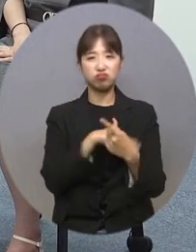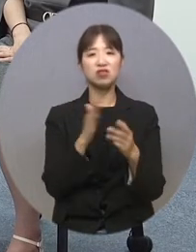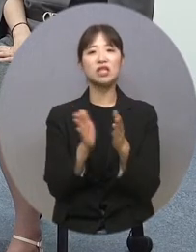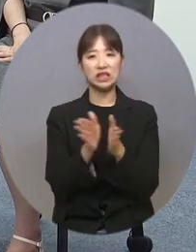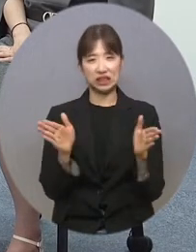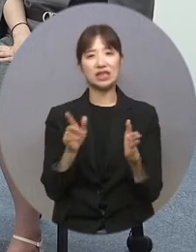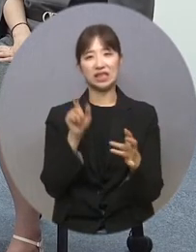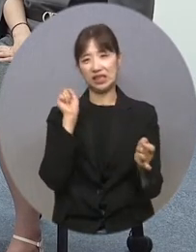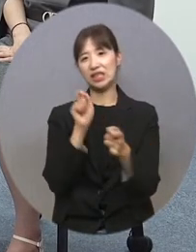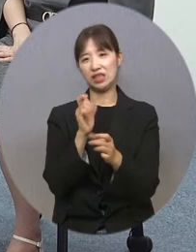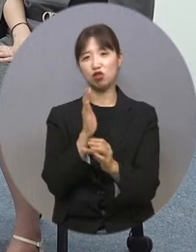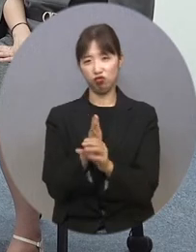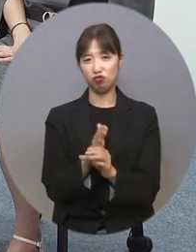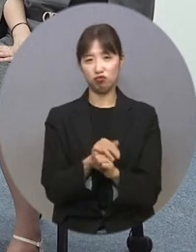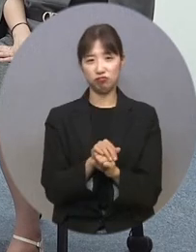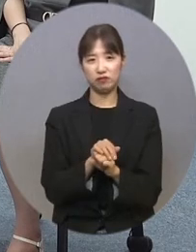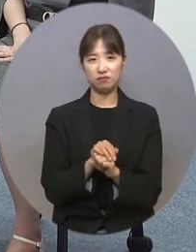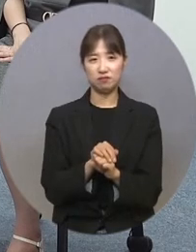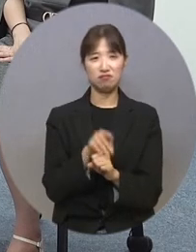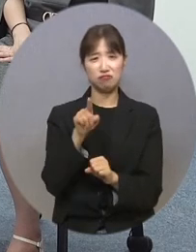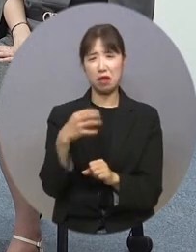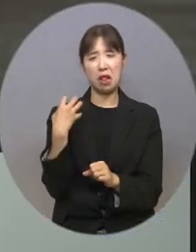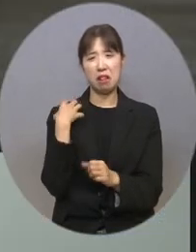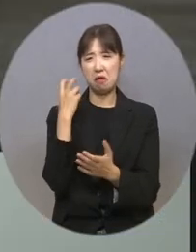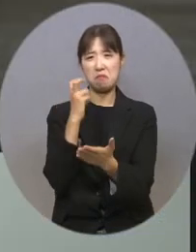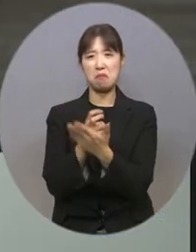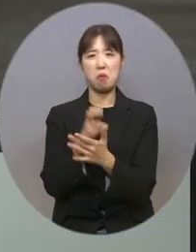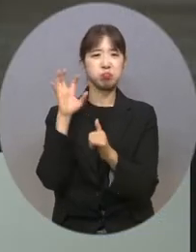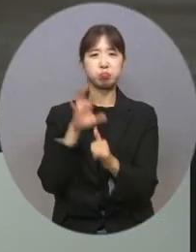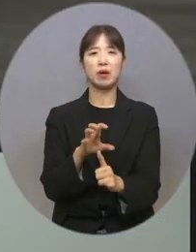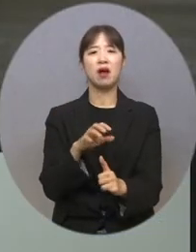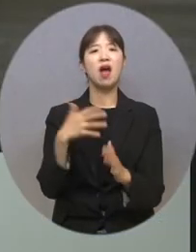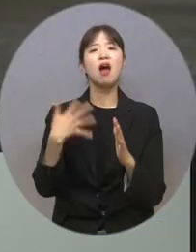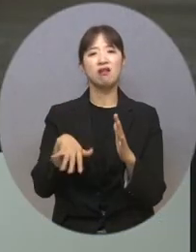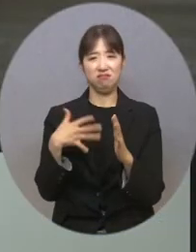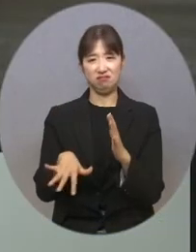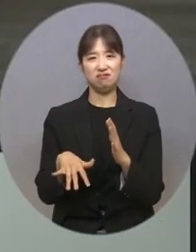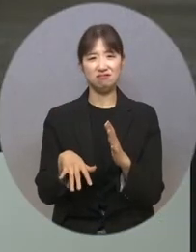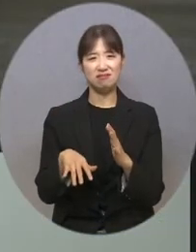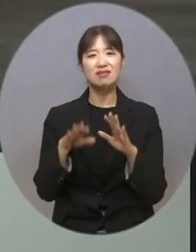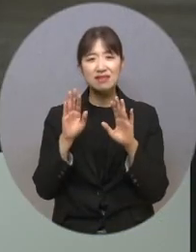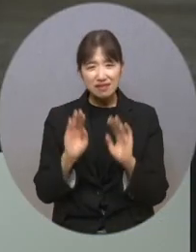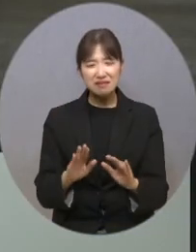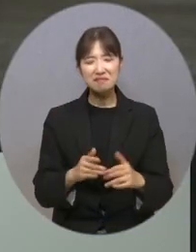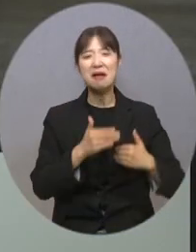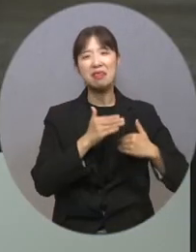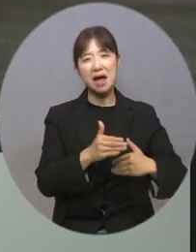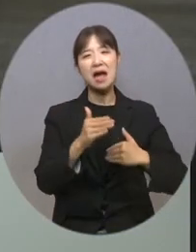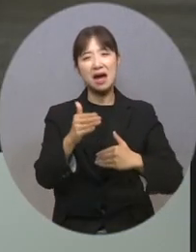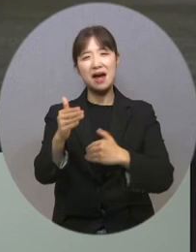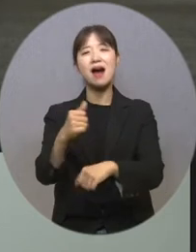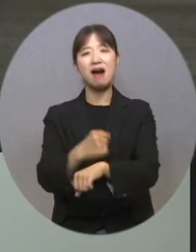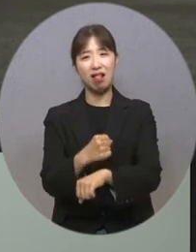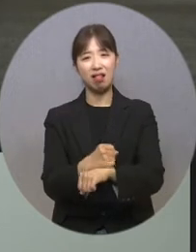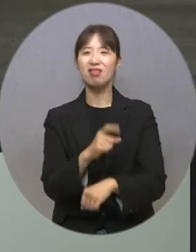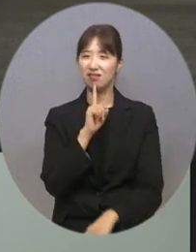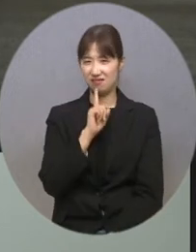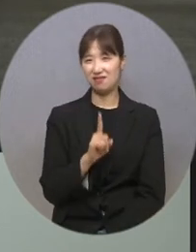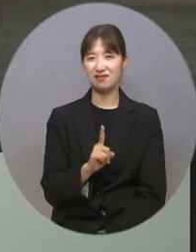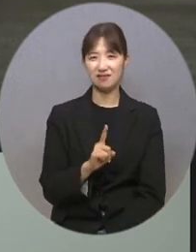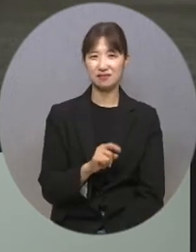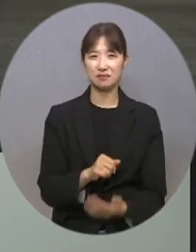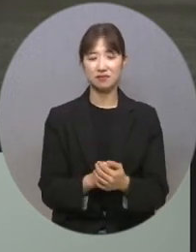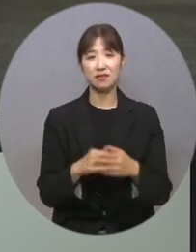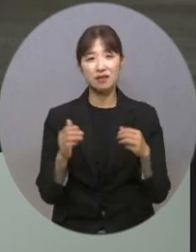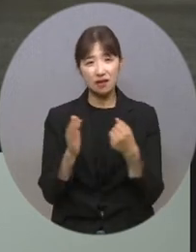앞두고 있는 겁니다 그럼 뭐 의무도 안 돼 있고 법은 일단 시행 되지만 단계적으로 하겠다 지금 그런 상황이죠